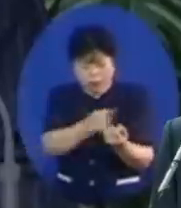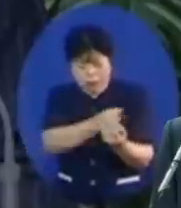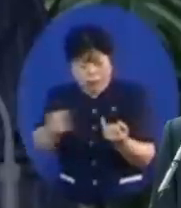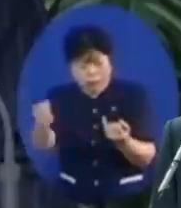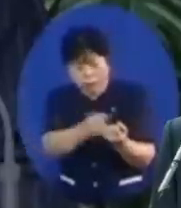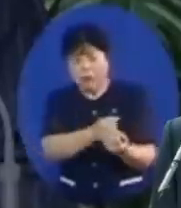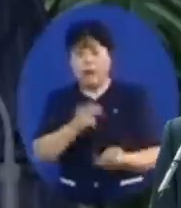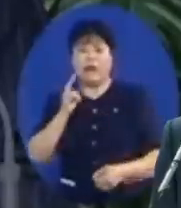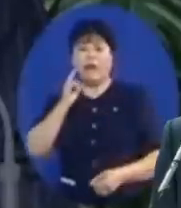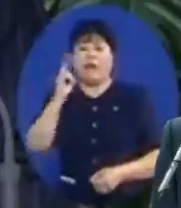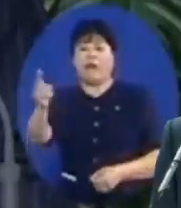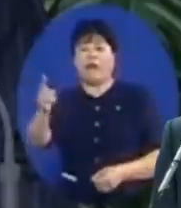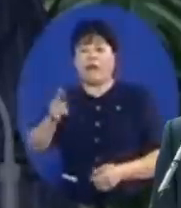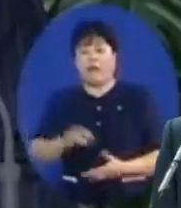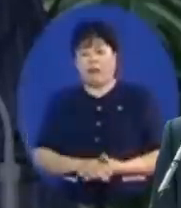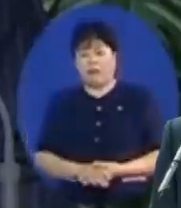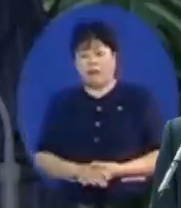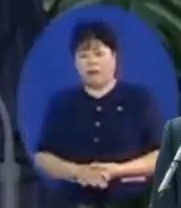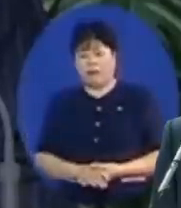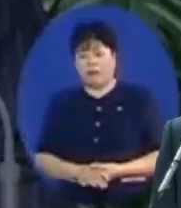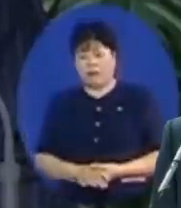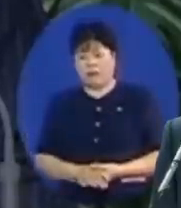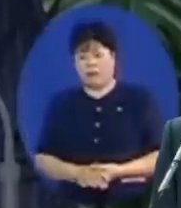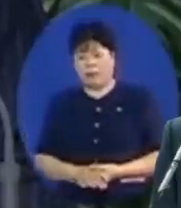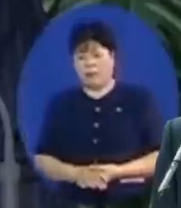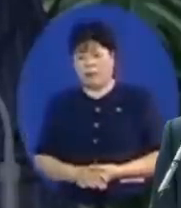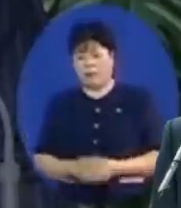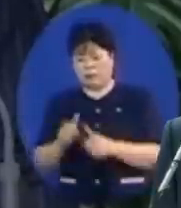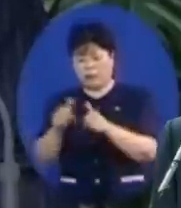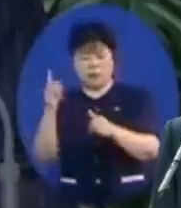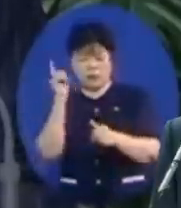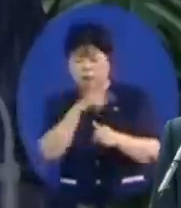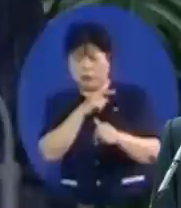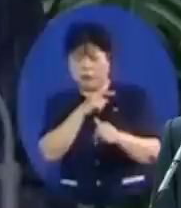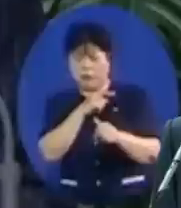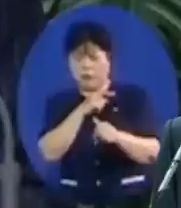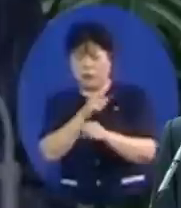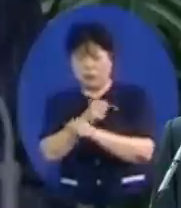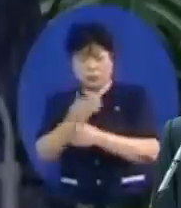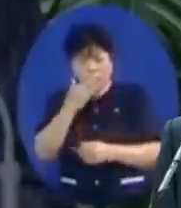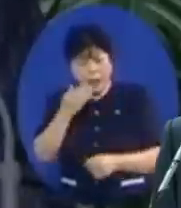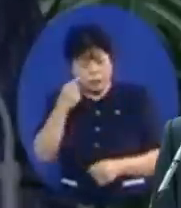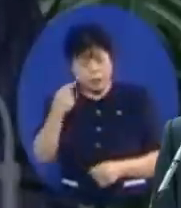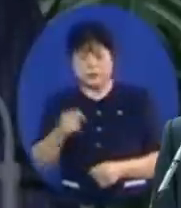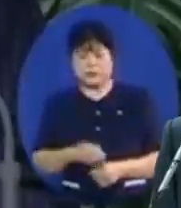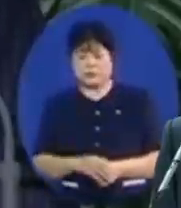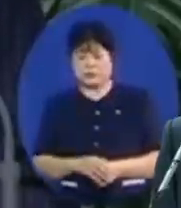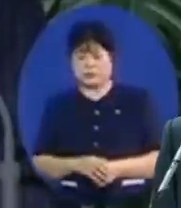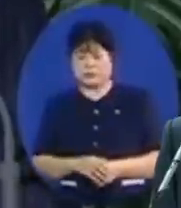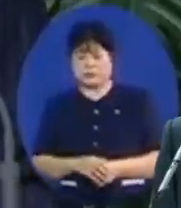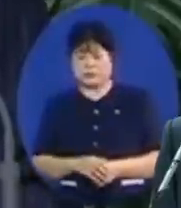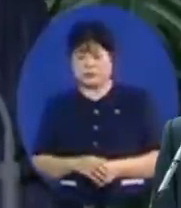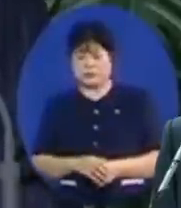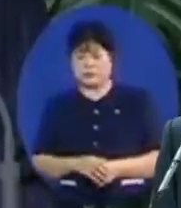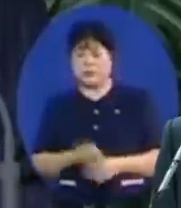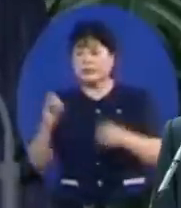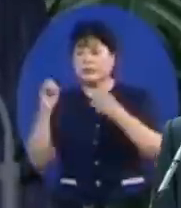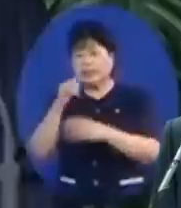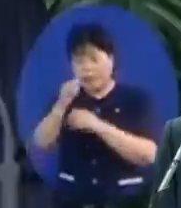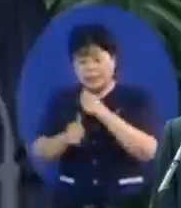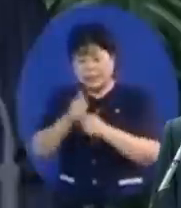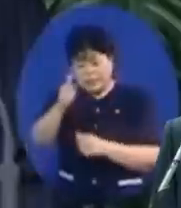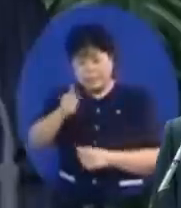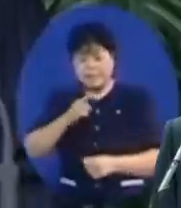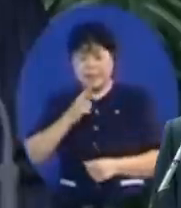하다니, 이런 고약한 게 어디 있습니까? 그러니까 저건 용서받을 수 있습니까? 그 대답은